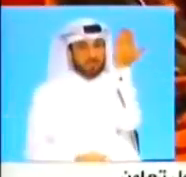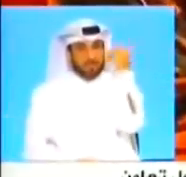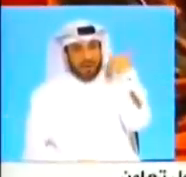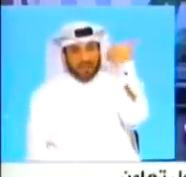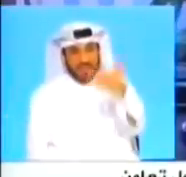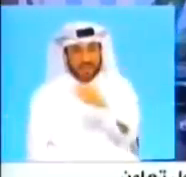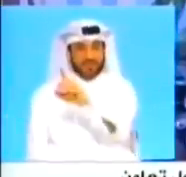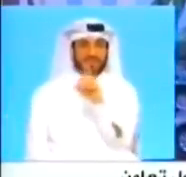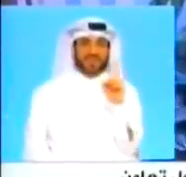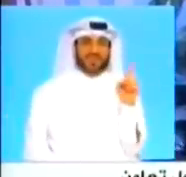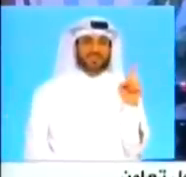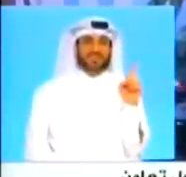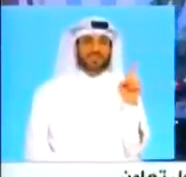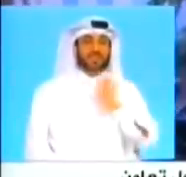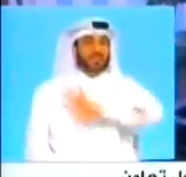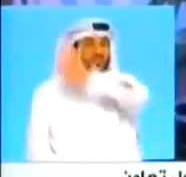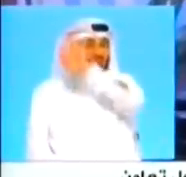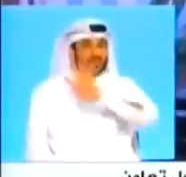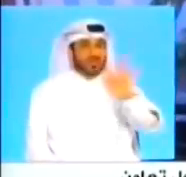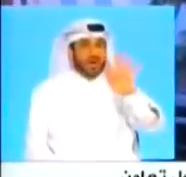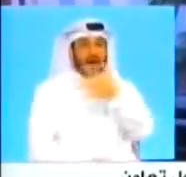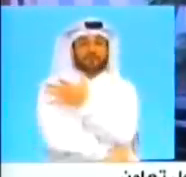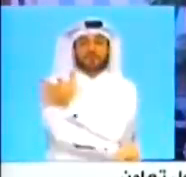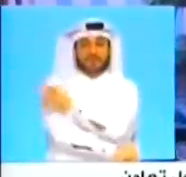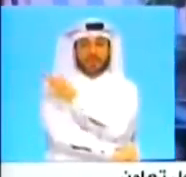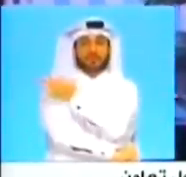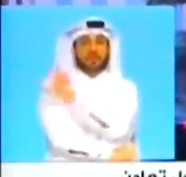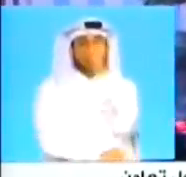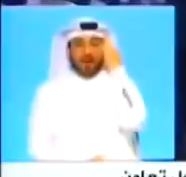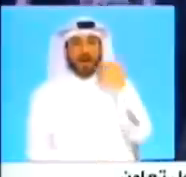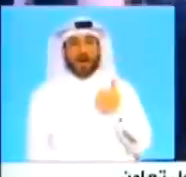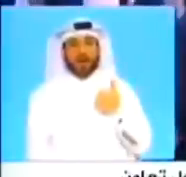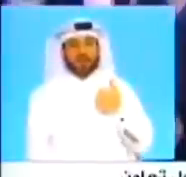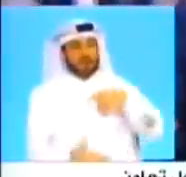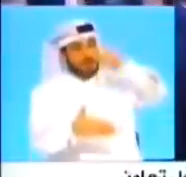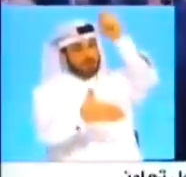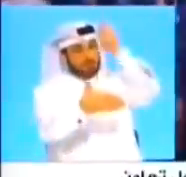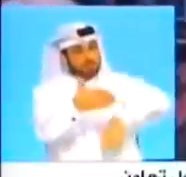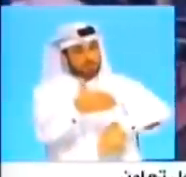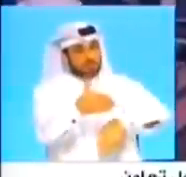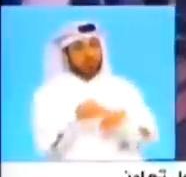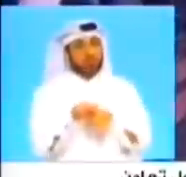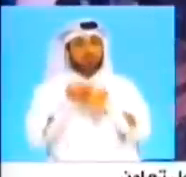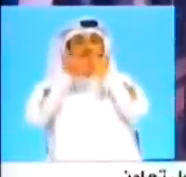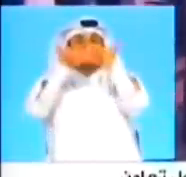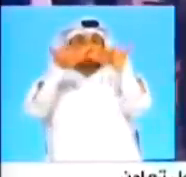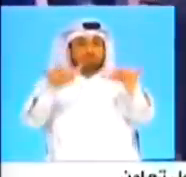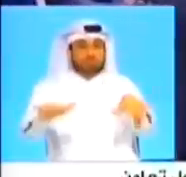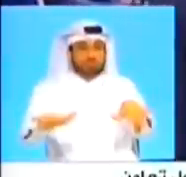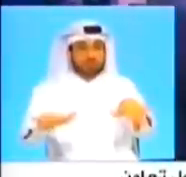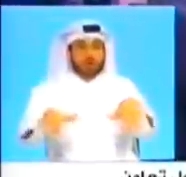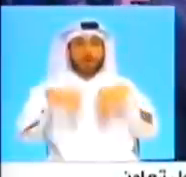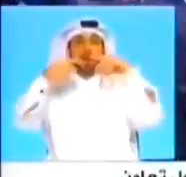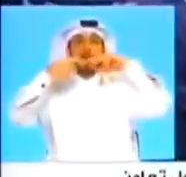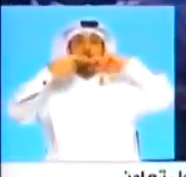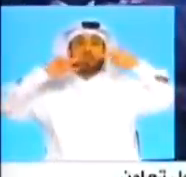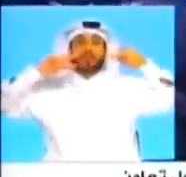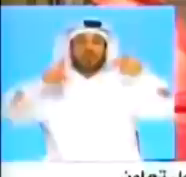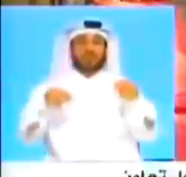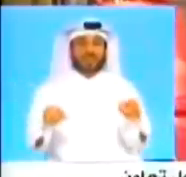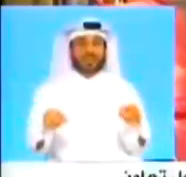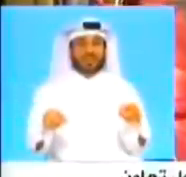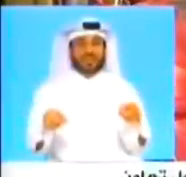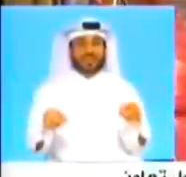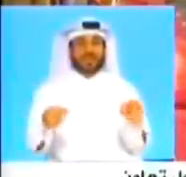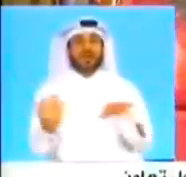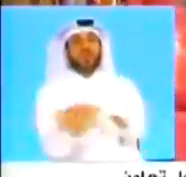أن الاتفاقات يتم التراجع عنها ويعاد تفسيرها بحيث تكون أحيانا بذور لأزمات جديدة، وهذا